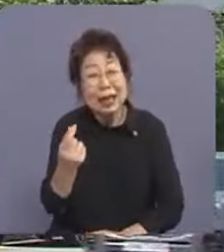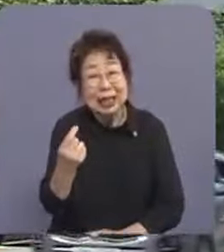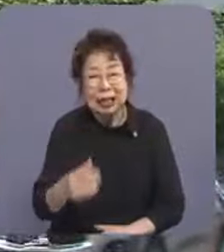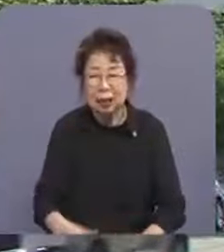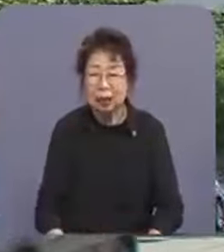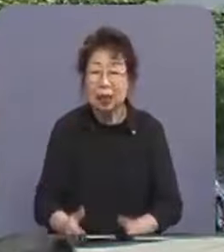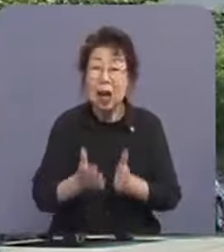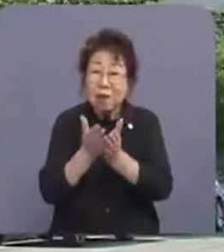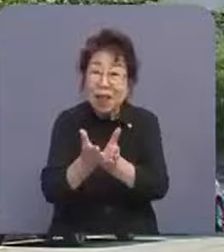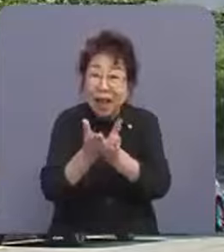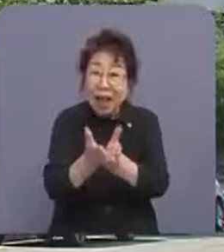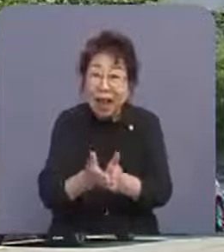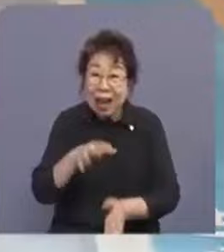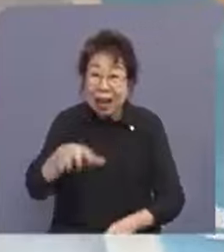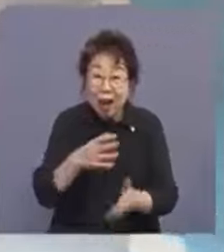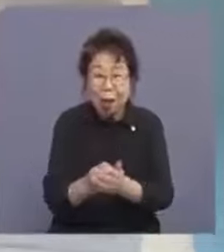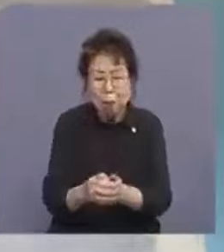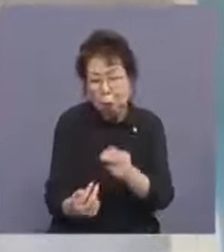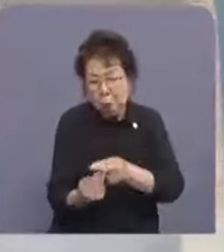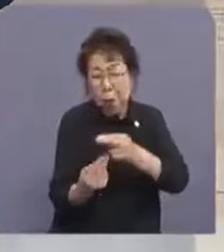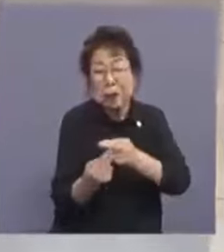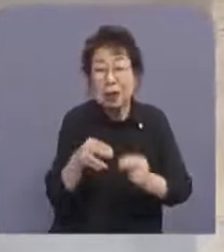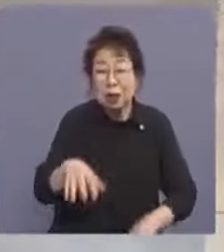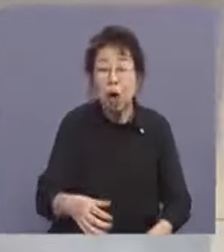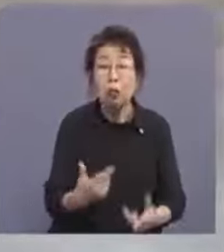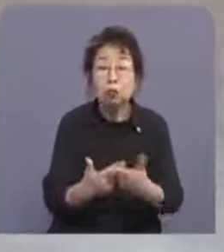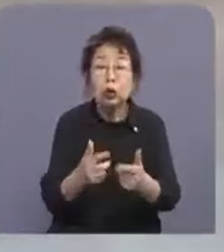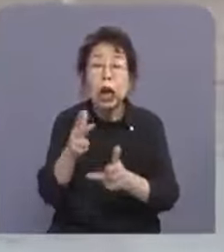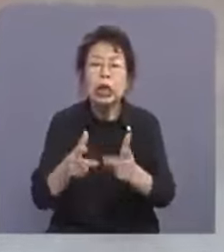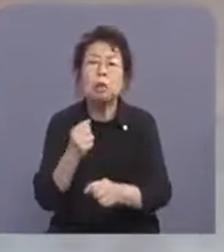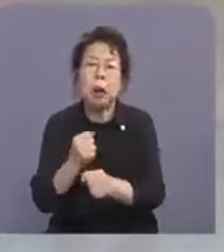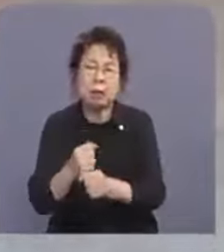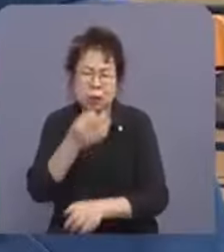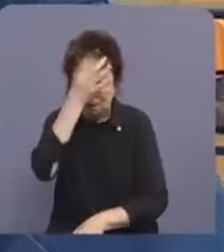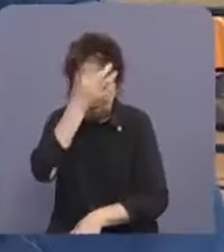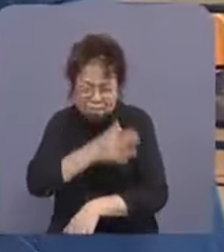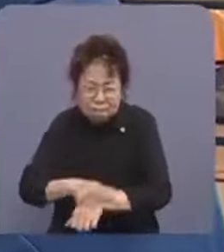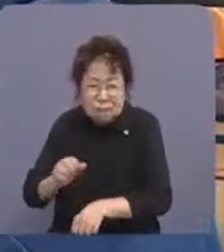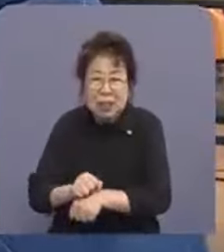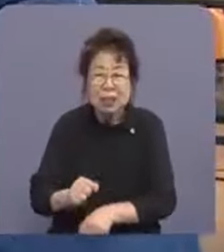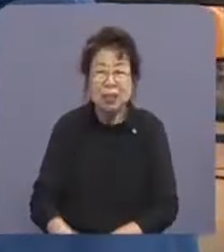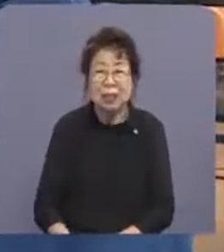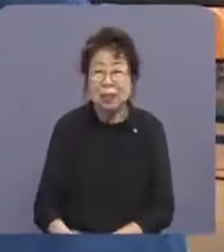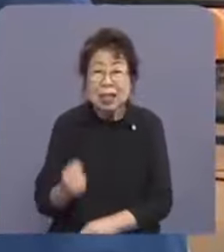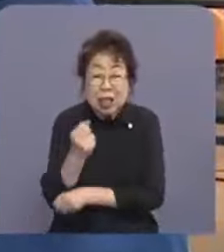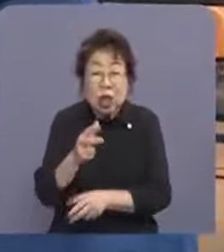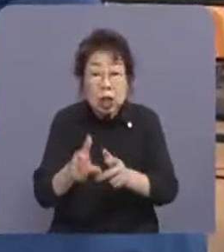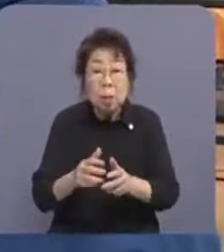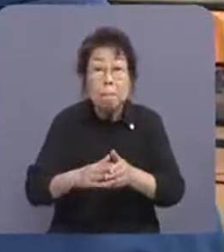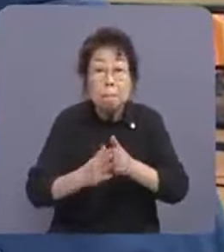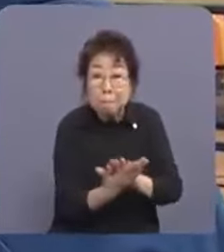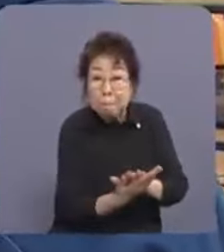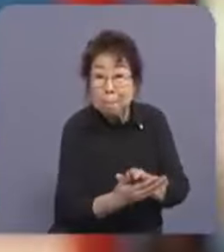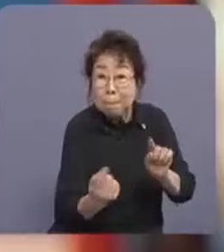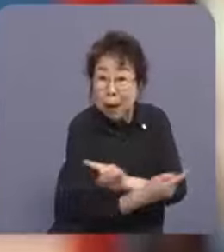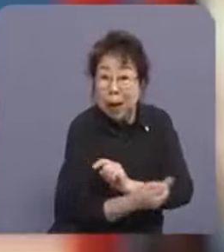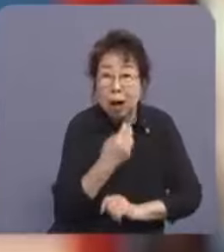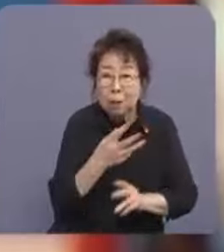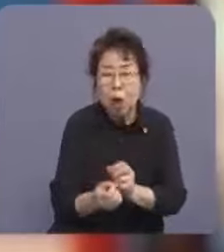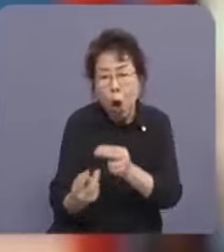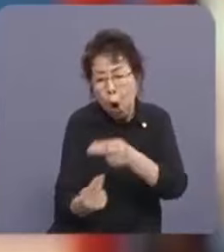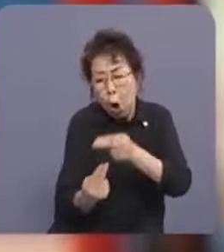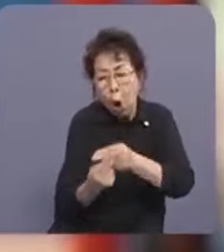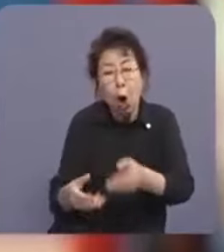선방 이산화탄소 포집 장치는 부산 기업이 만들었습니다 기존 설위 변경 없이 이산화탄소 포집